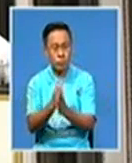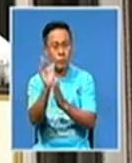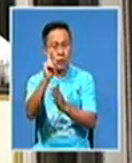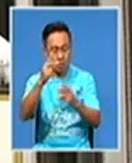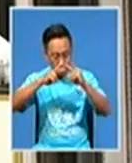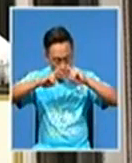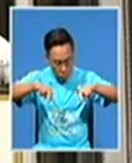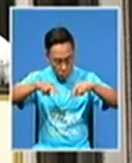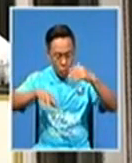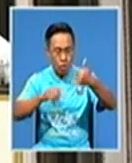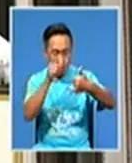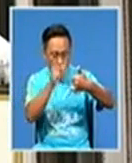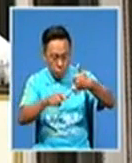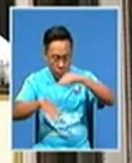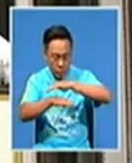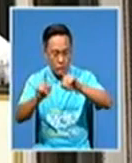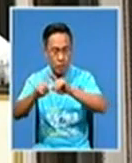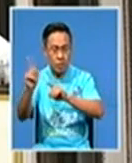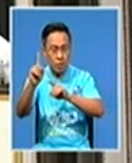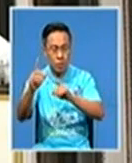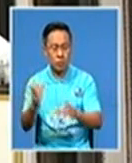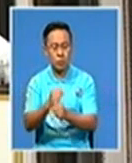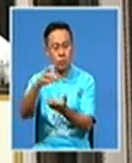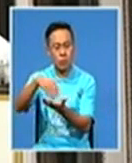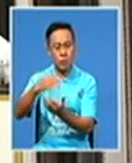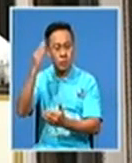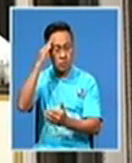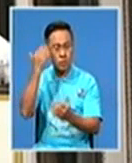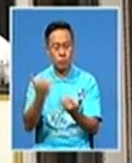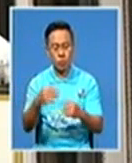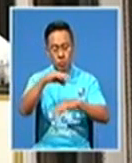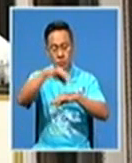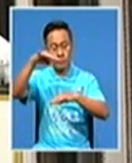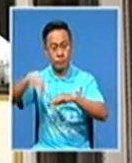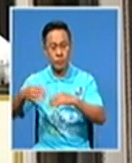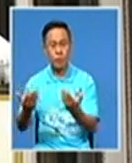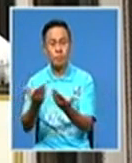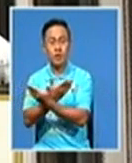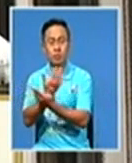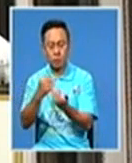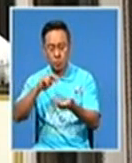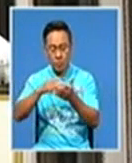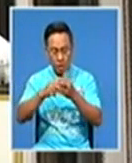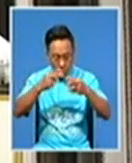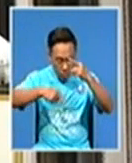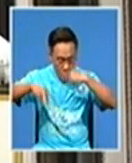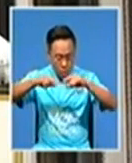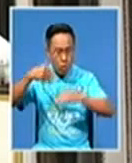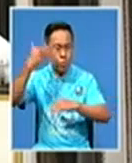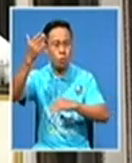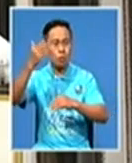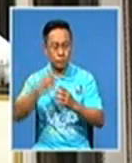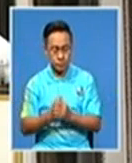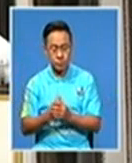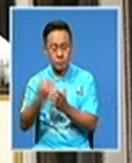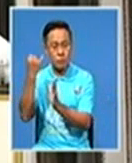ยะอย่างไรก็ตามสำหรับผู้ที่ปรับย้ายออกจากตำแหน่งนะครับก็เพื่อเปิดช่องทางให้มีการสอบสวนโดย